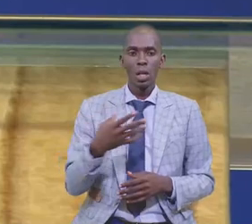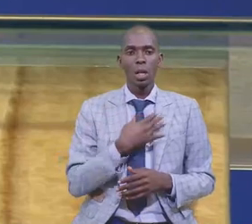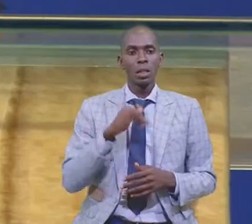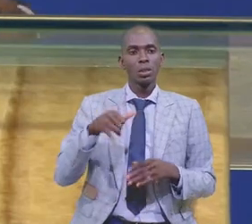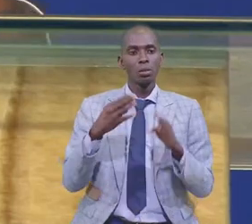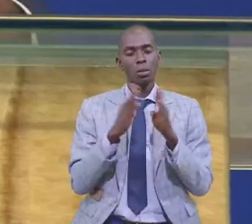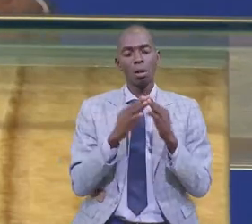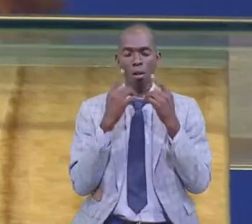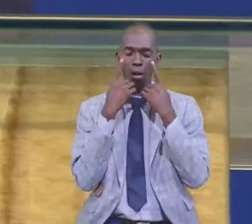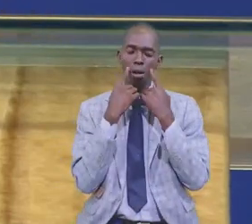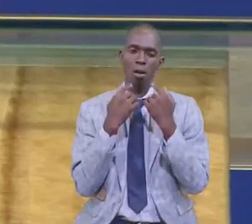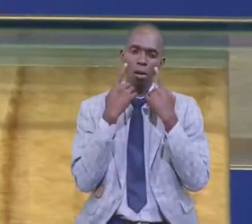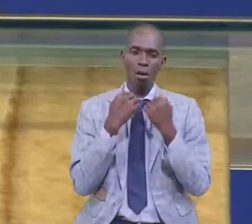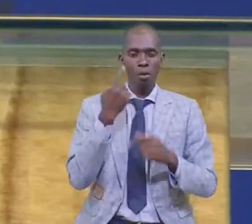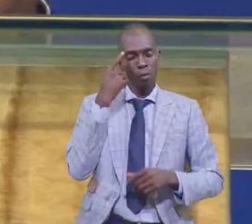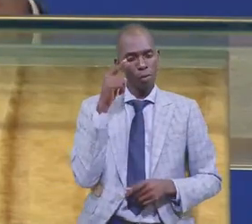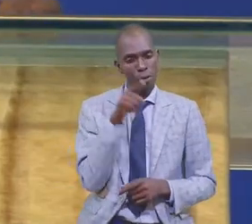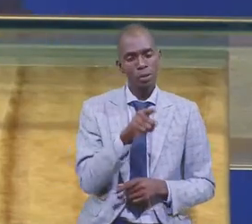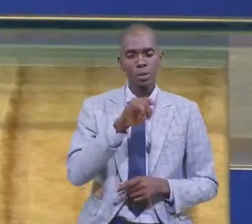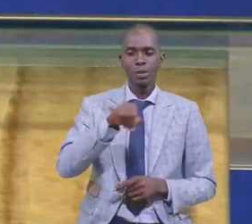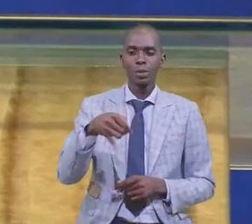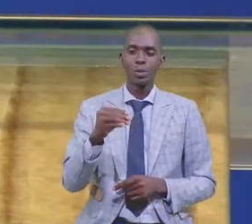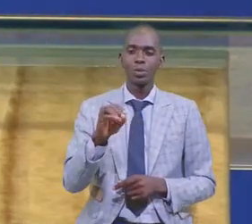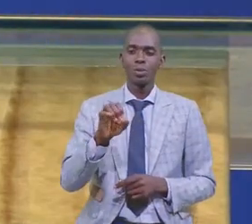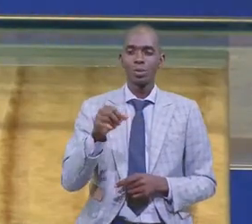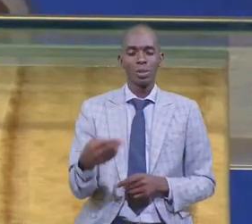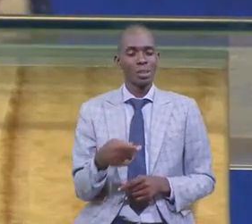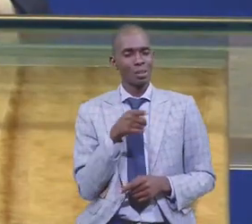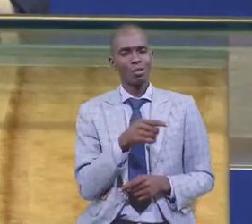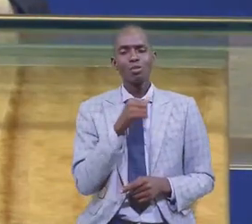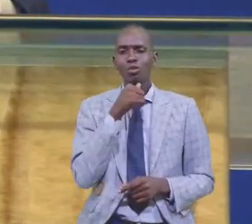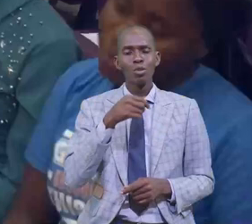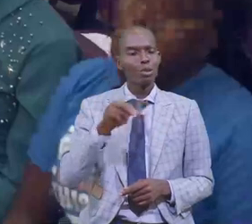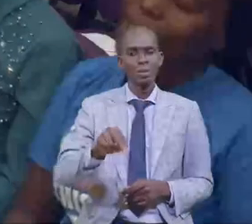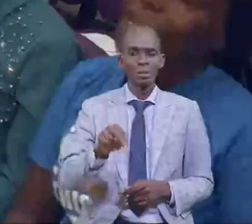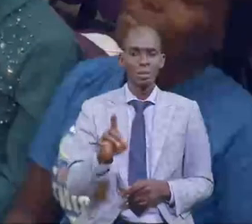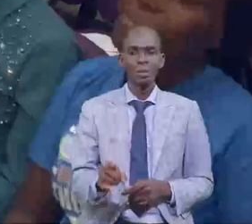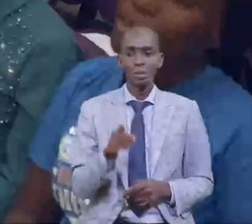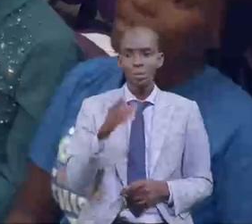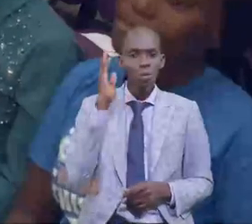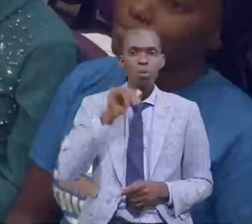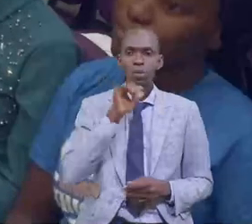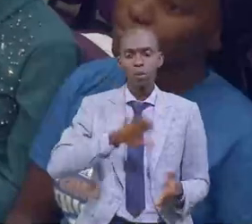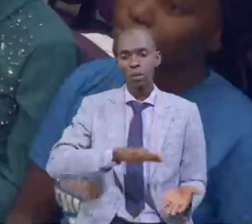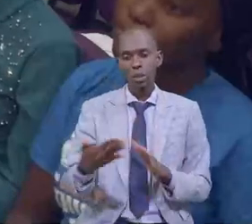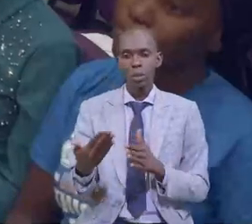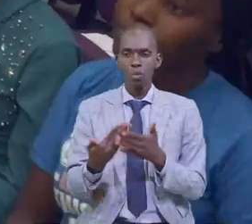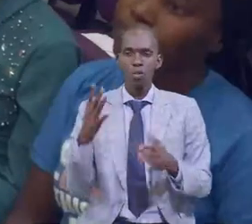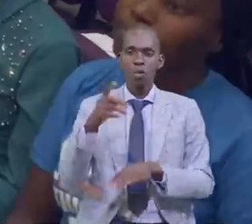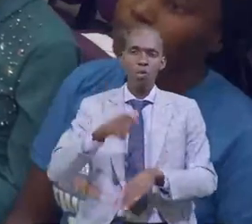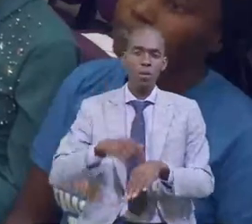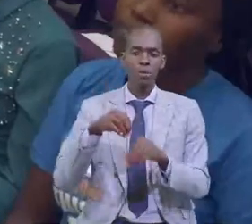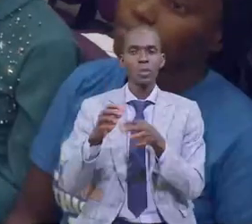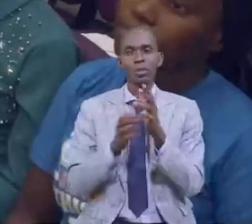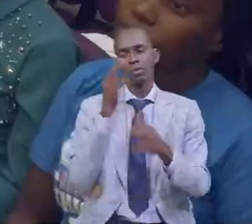pleurait Josias. La mort inutile. Vous n'allez pas mourir pareillement.